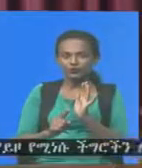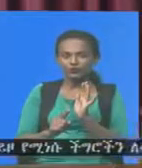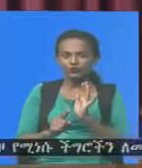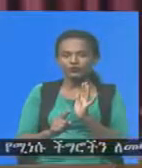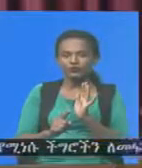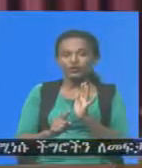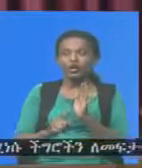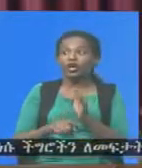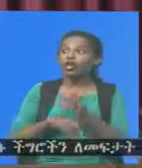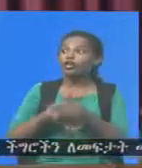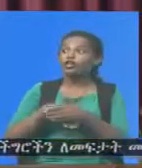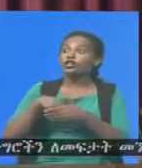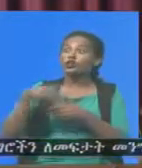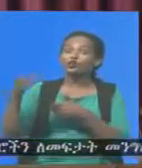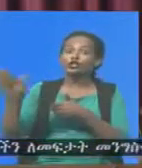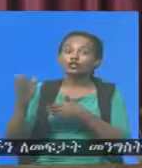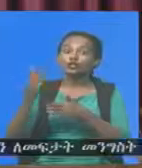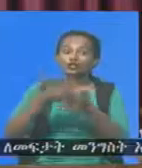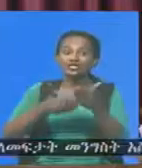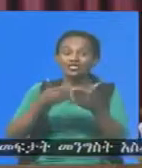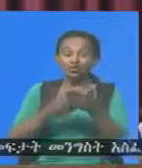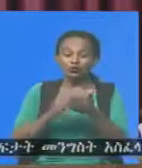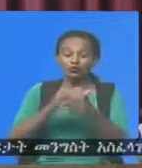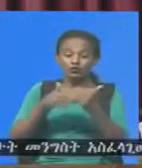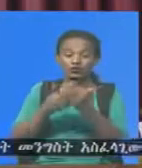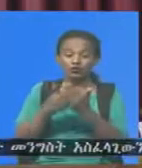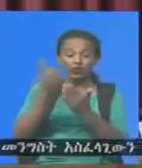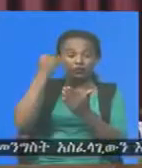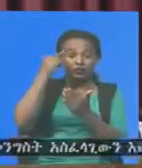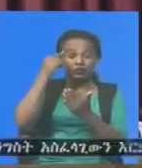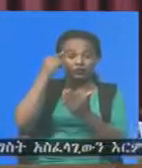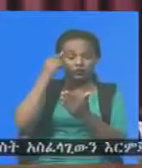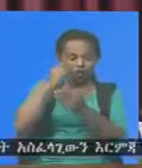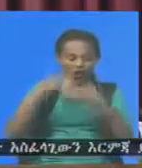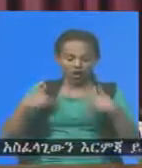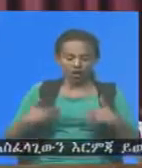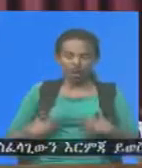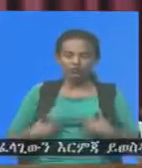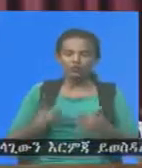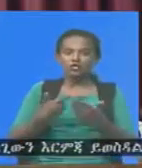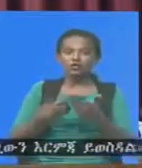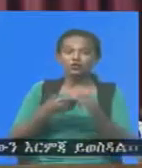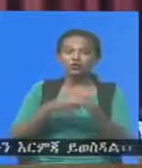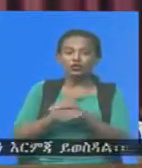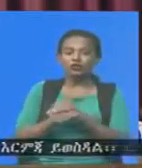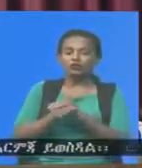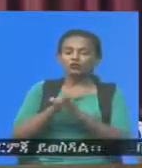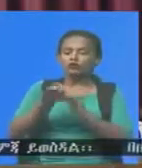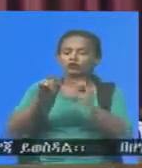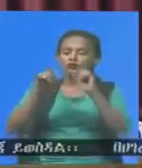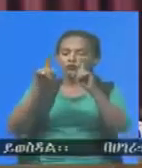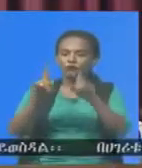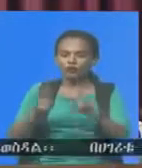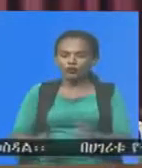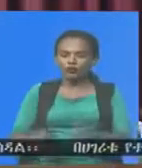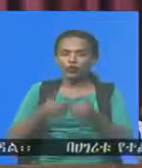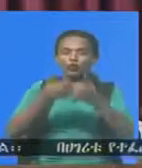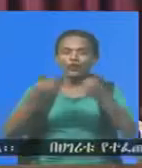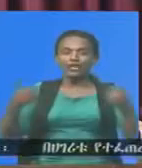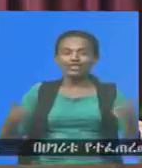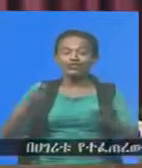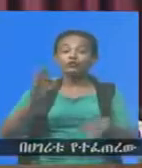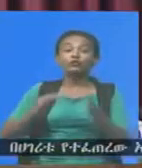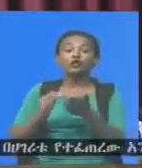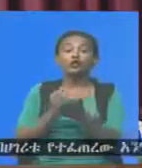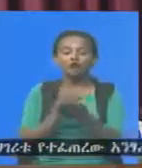ነው። የውጭ ምንዛሪ ኮንሱም የሚያደርጉ ተቋማት በዚህ መልኩ ፈትሹ፣ መለየት፣ ማሻሻል እርምጃ መውሰድ አሁን